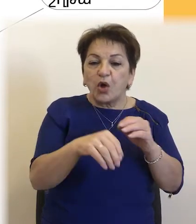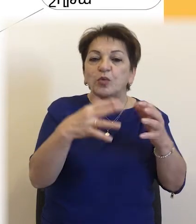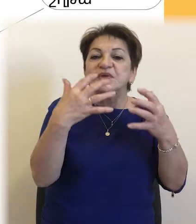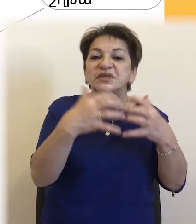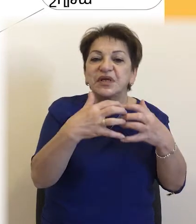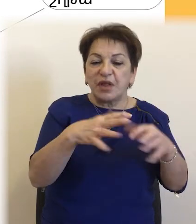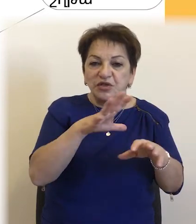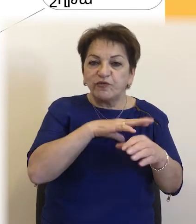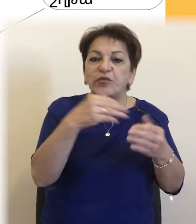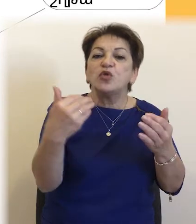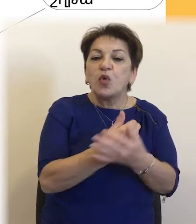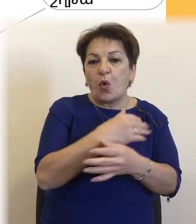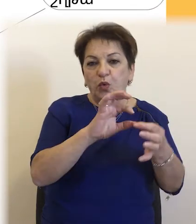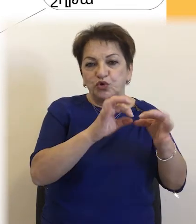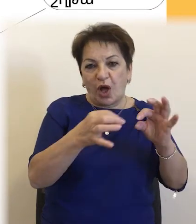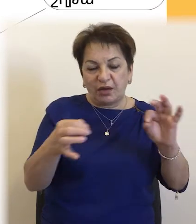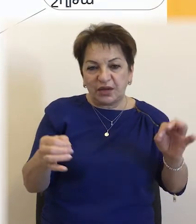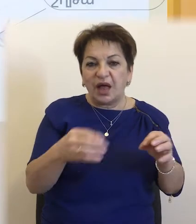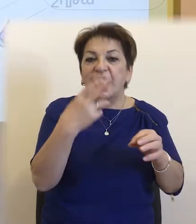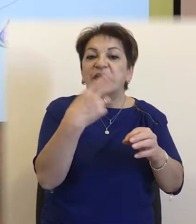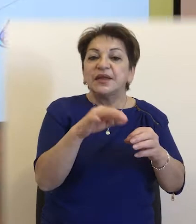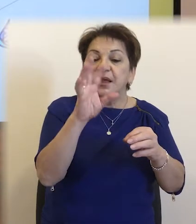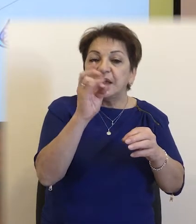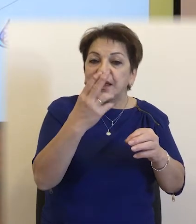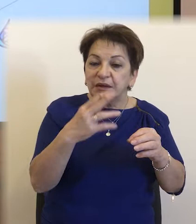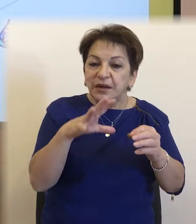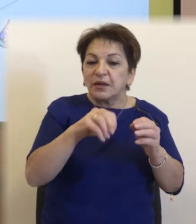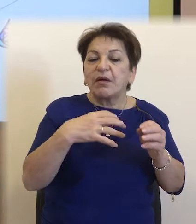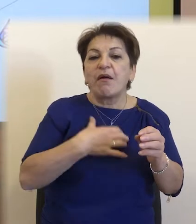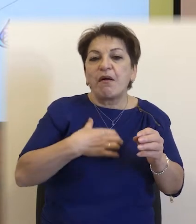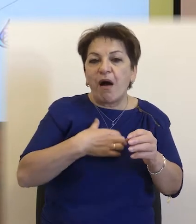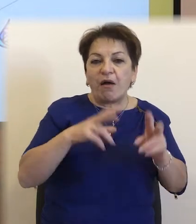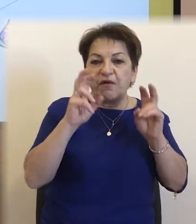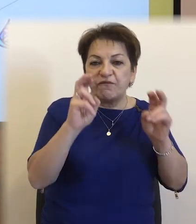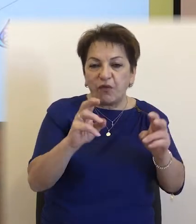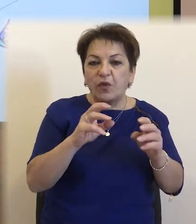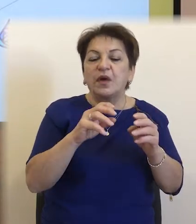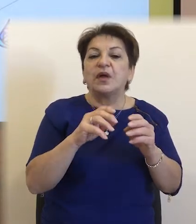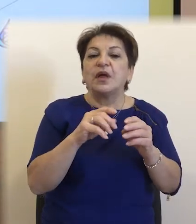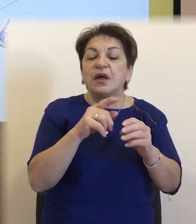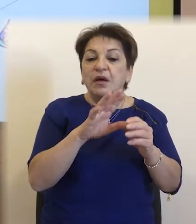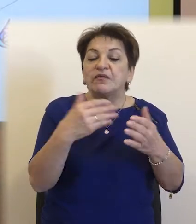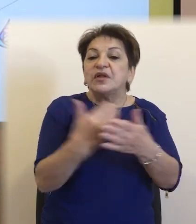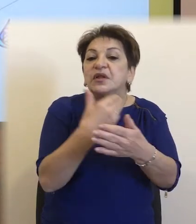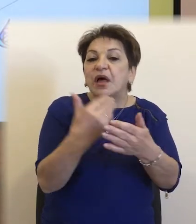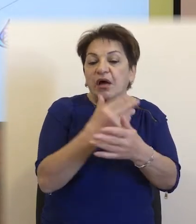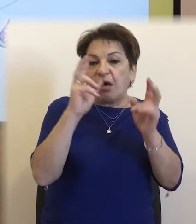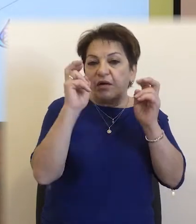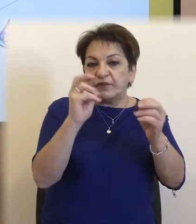դիմած սինթեզվում է դնթեի նոր շխթա։ Դնթեի կրկնապատկումը կարևոր նշանակություննի, քանի որ